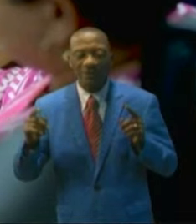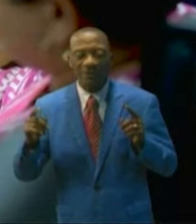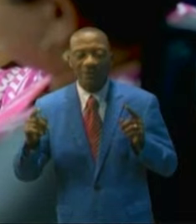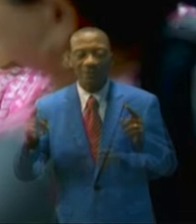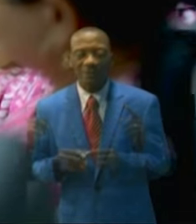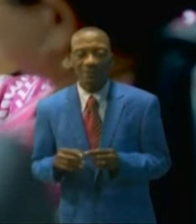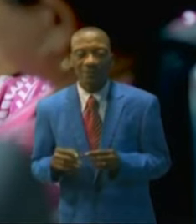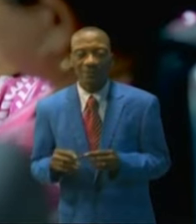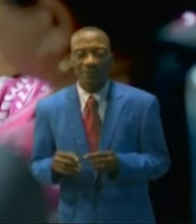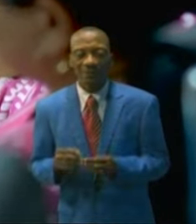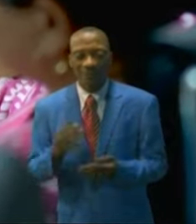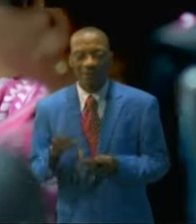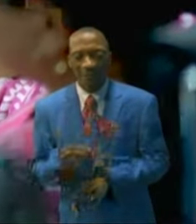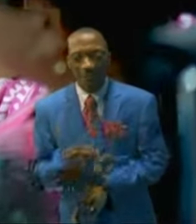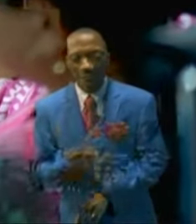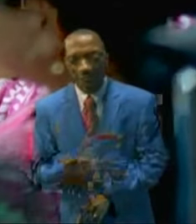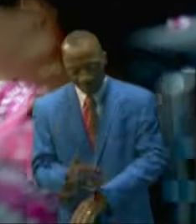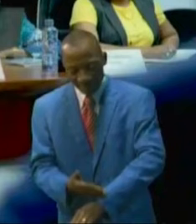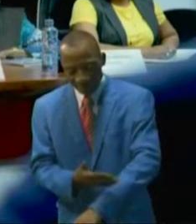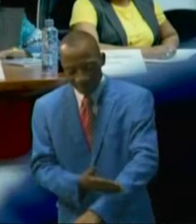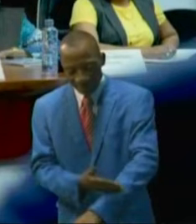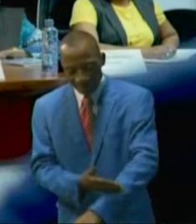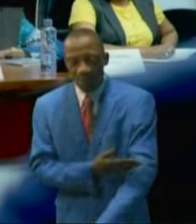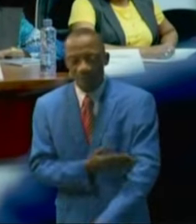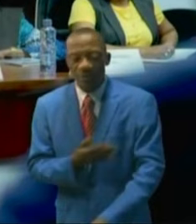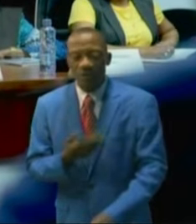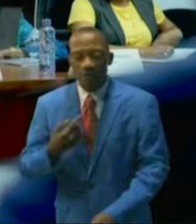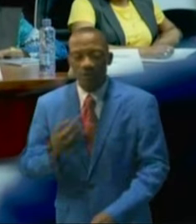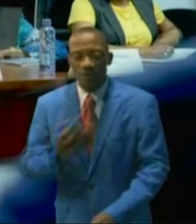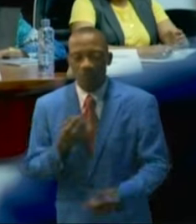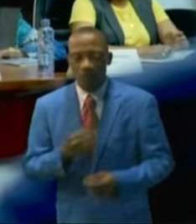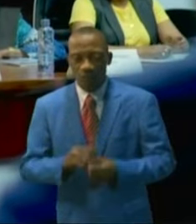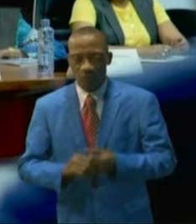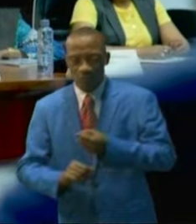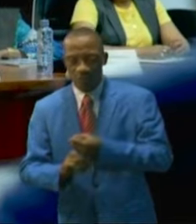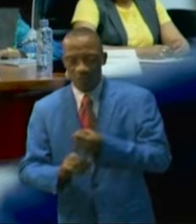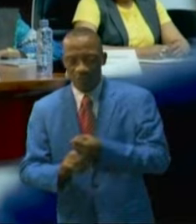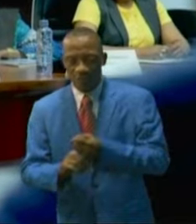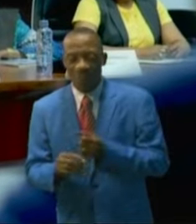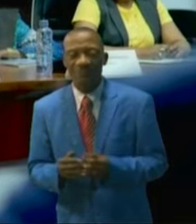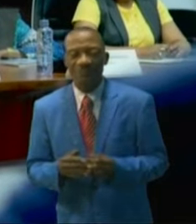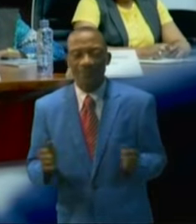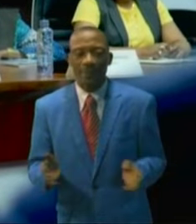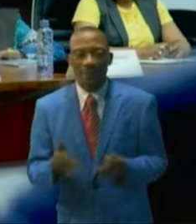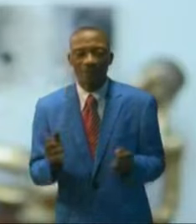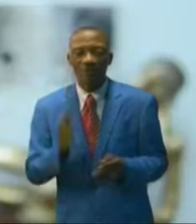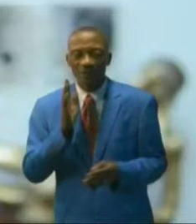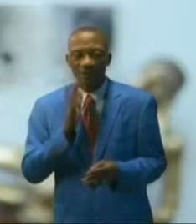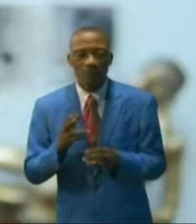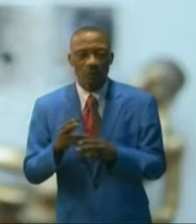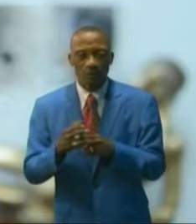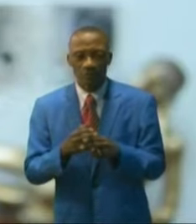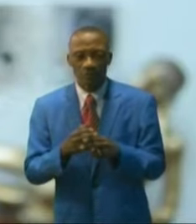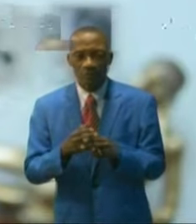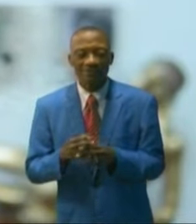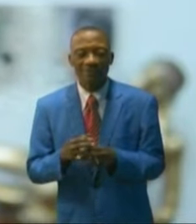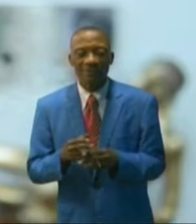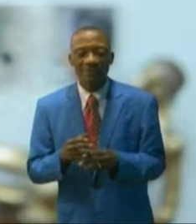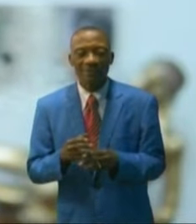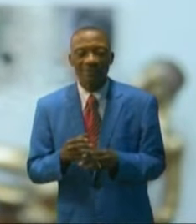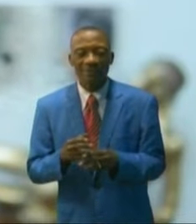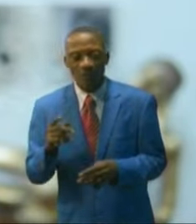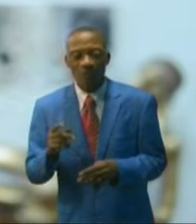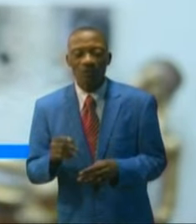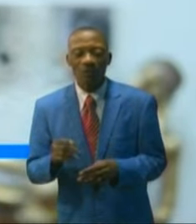l'effort que nous avons effectué pour les vaccins, à renforcer la surveillance, pour renforcer les laboratoires, et nous